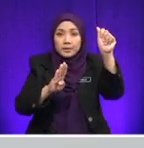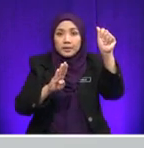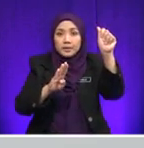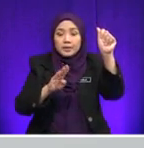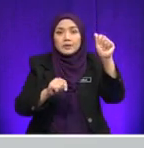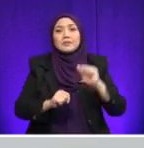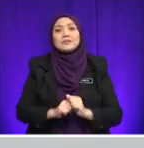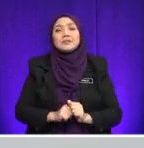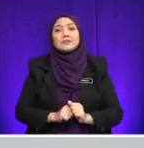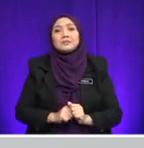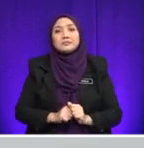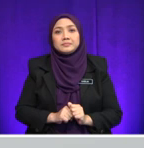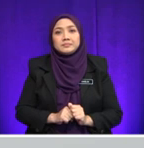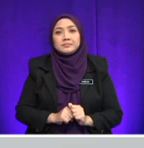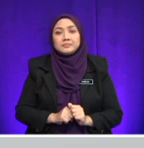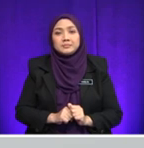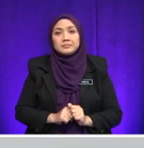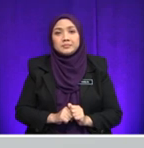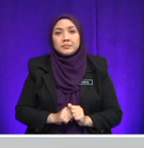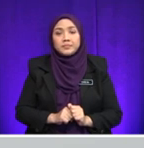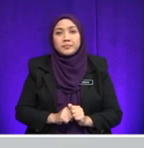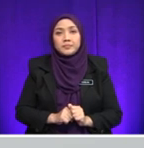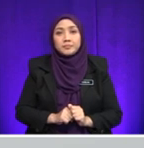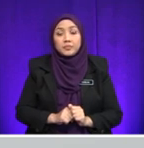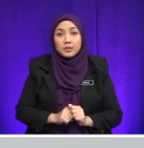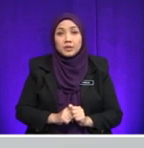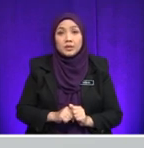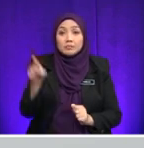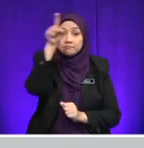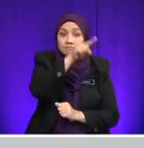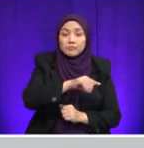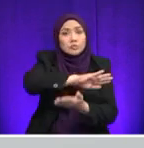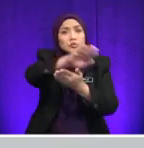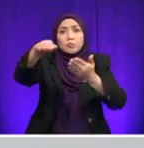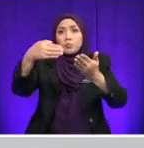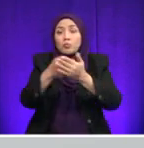dulu dengan D Jadi kalau tadi satu segitiga